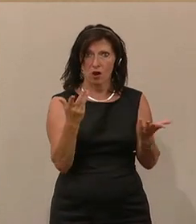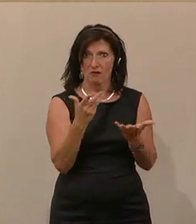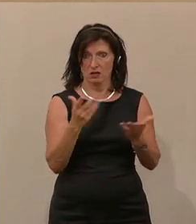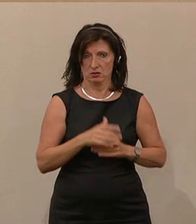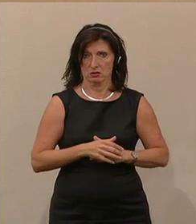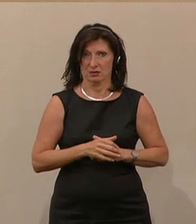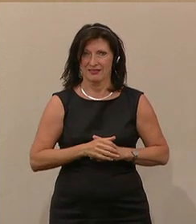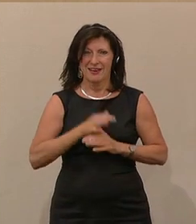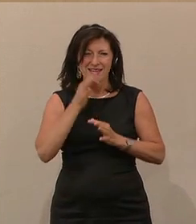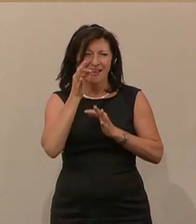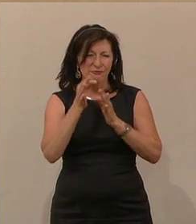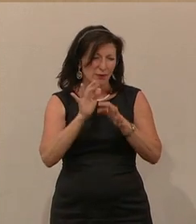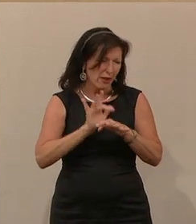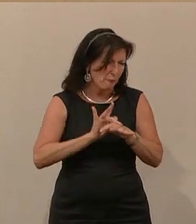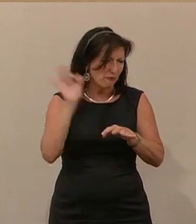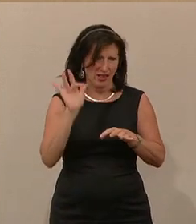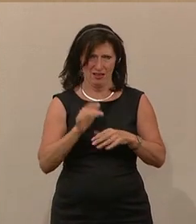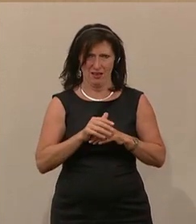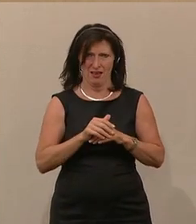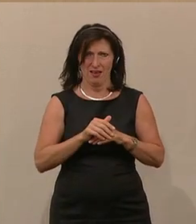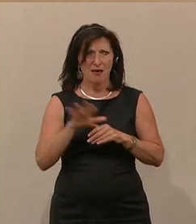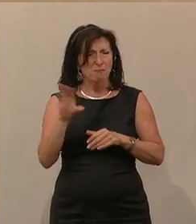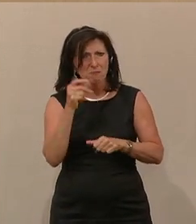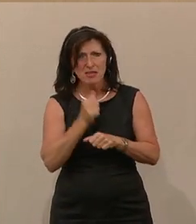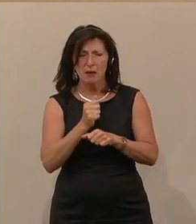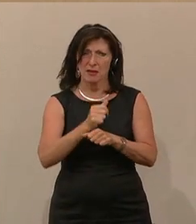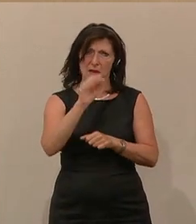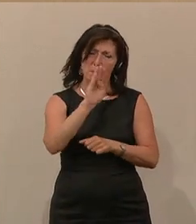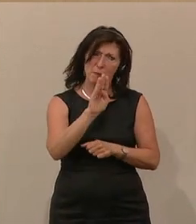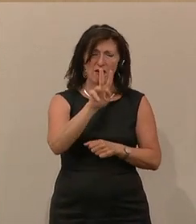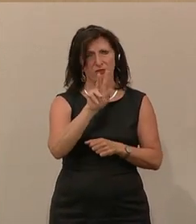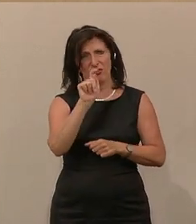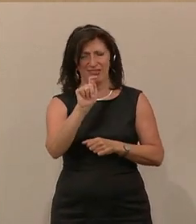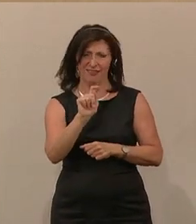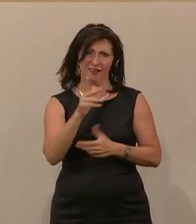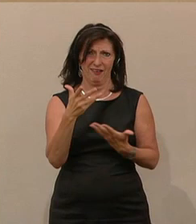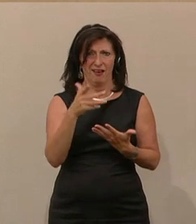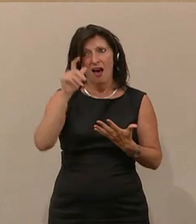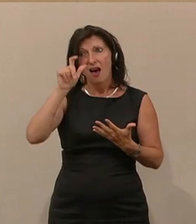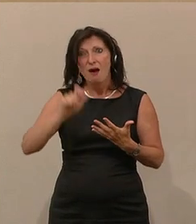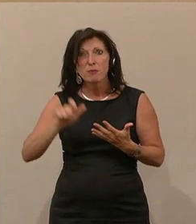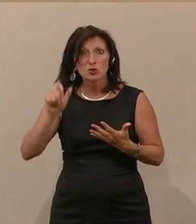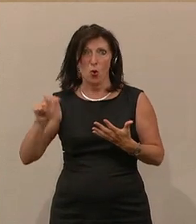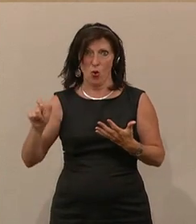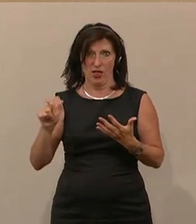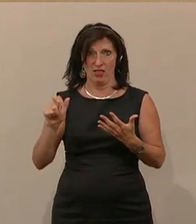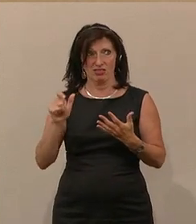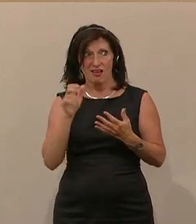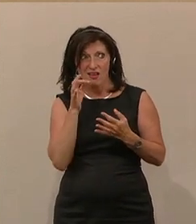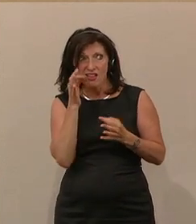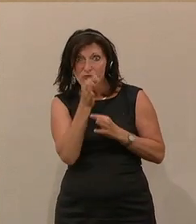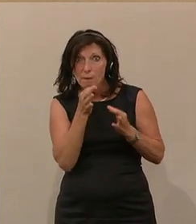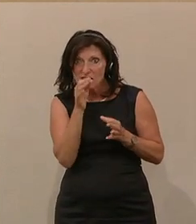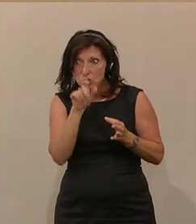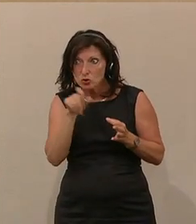informationen von bvd mitarbeiterinnen und mitarbeitern persönliche daten von verdeckten informanten ja